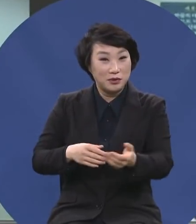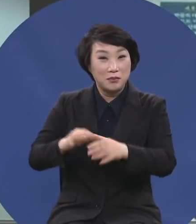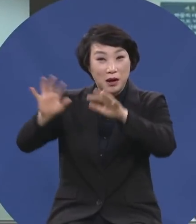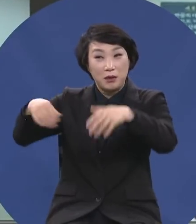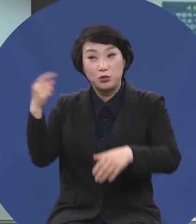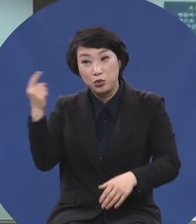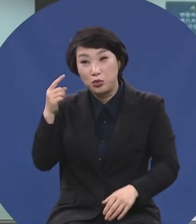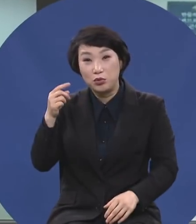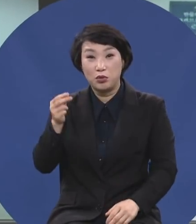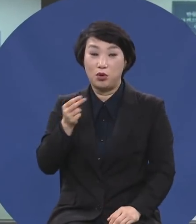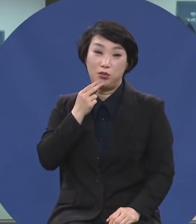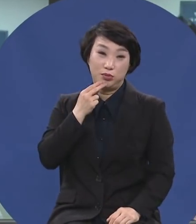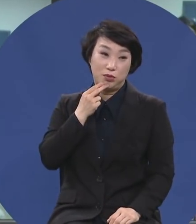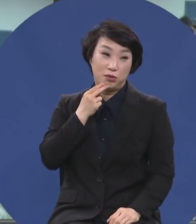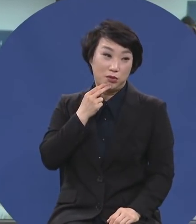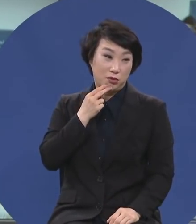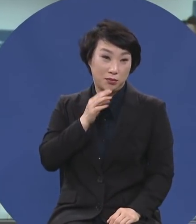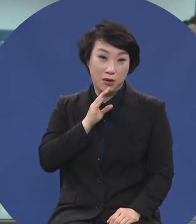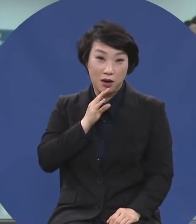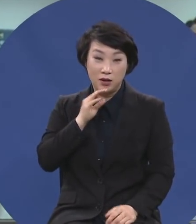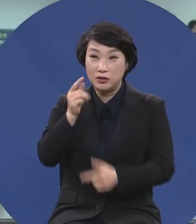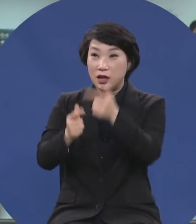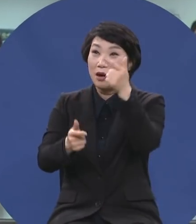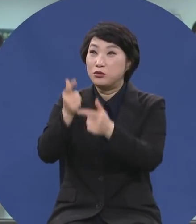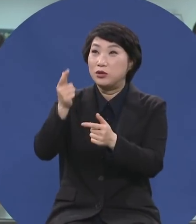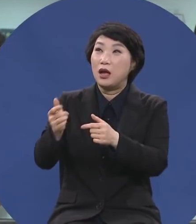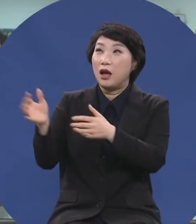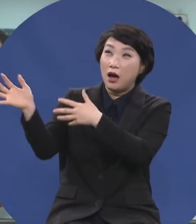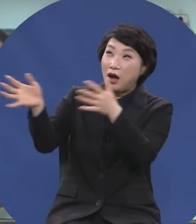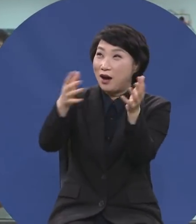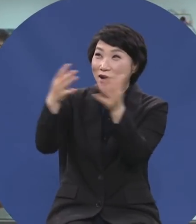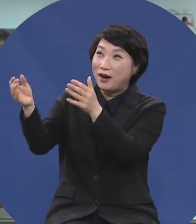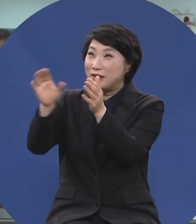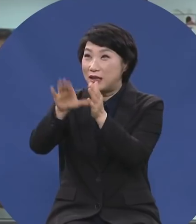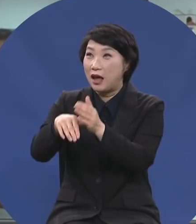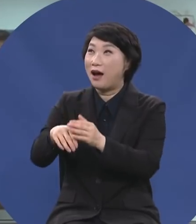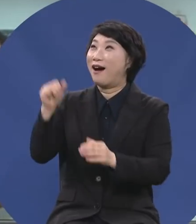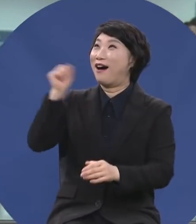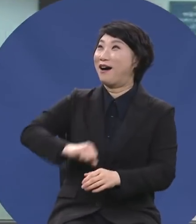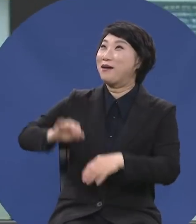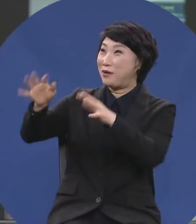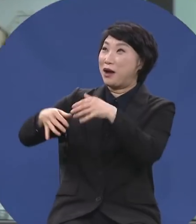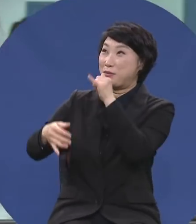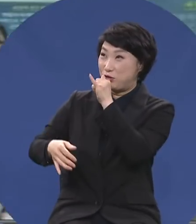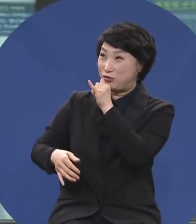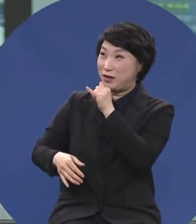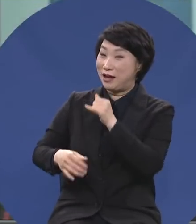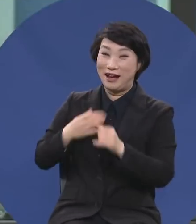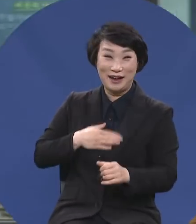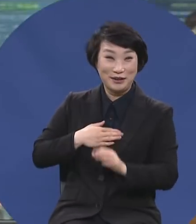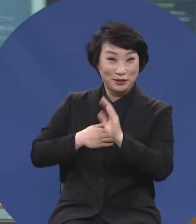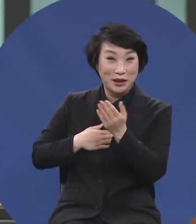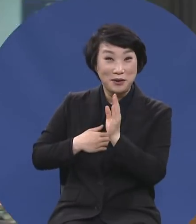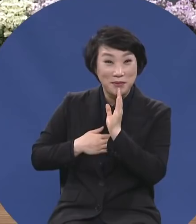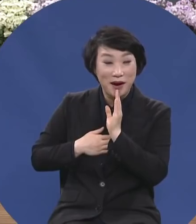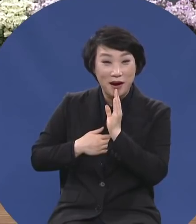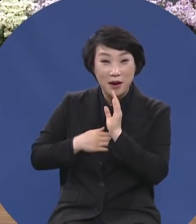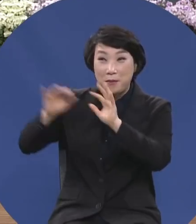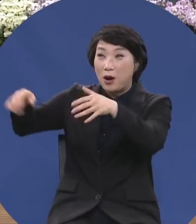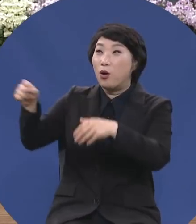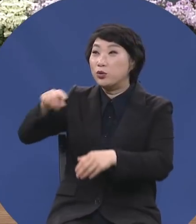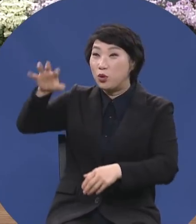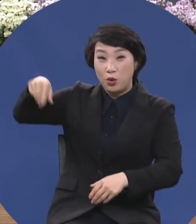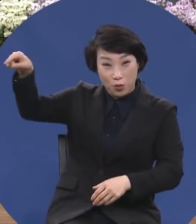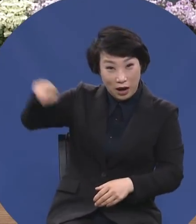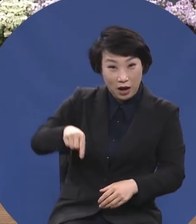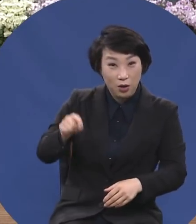바람의 소리를 듣지 못하죠. 나무에 부딪힐 때 그런 바람들이 나타났죠. 어디로 몰라도 어디로